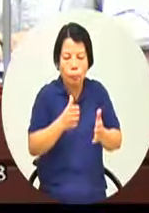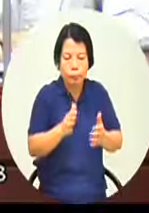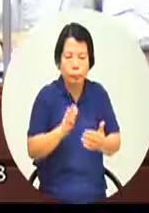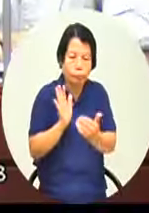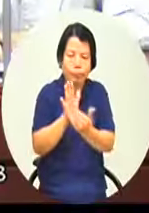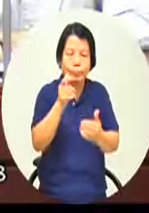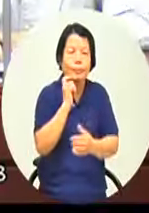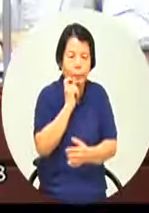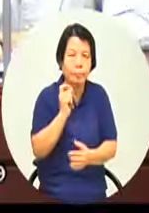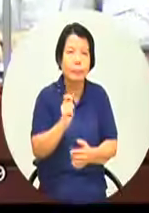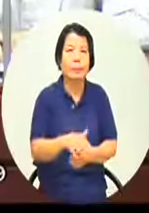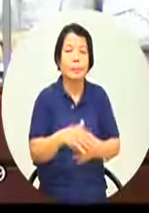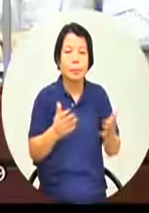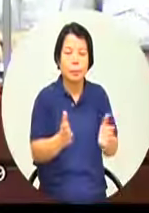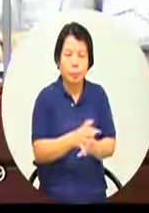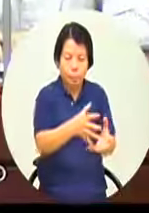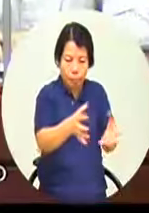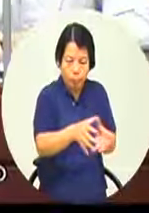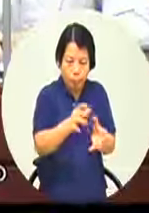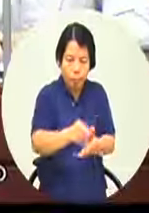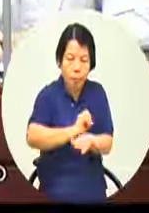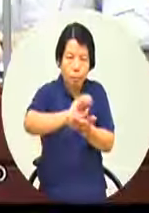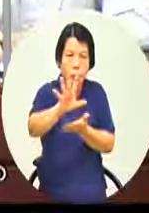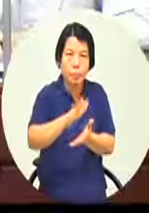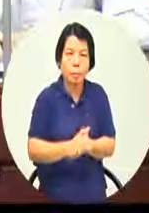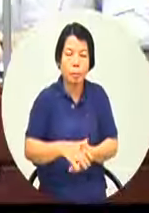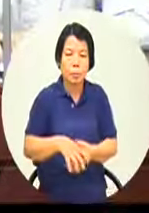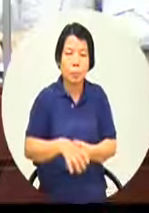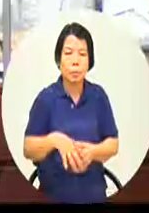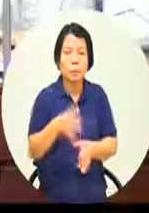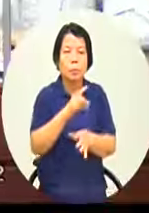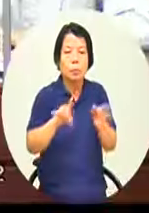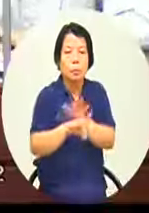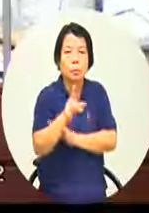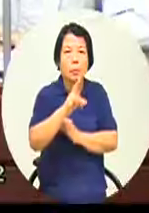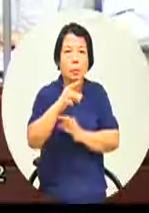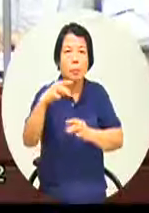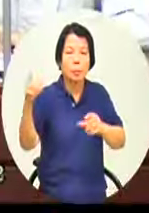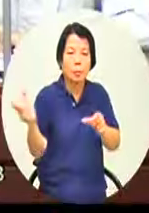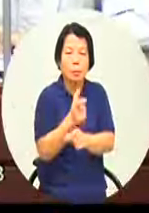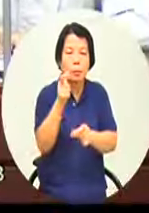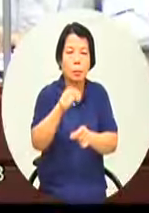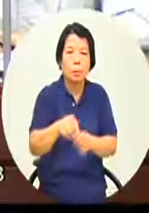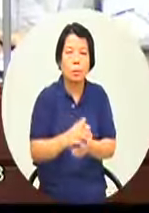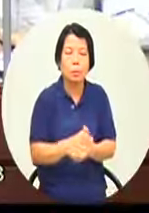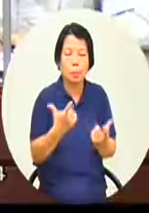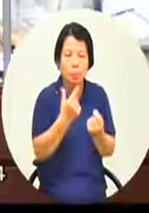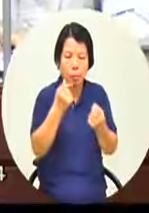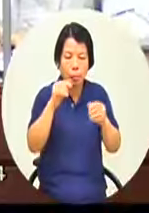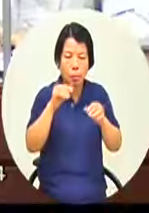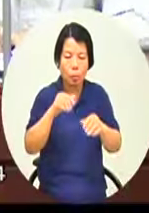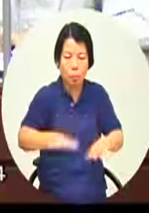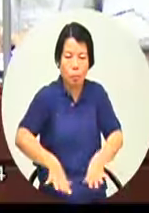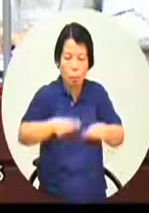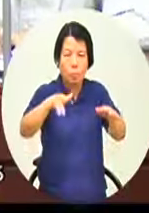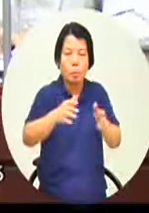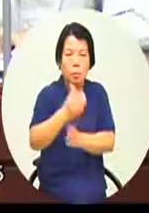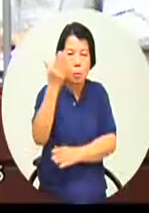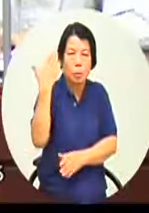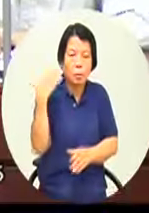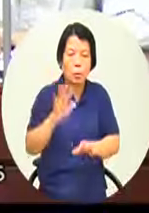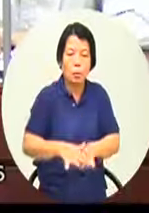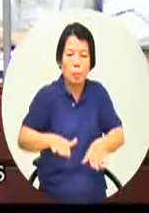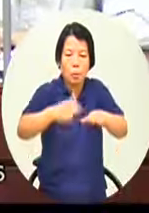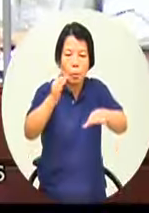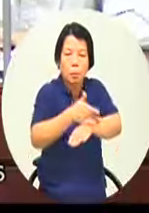水。那刚刚有提到这个报道上面，像莫兰蒂台风的这一个王生民路积水，那这个地方其实过去是不会积